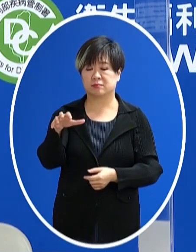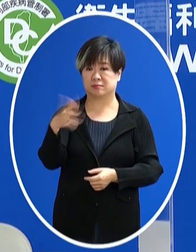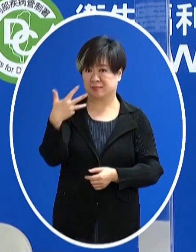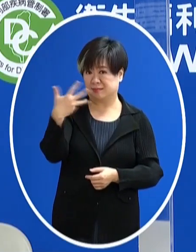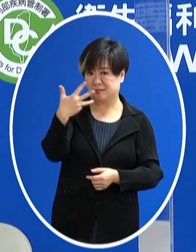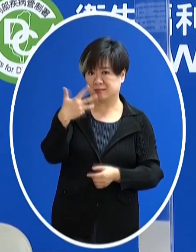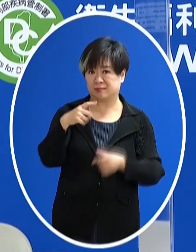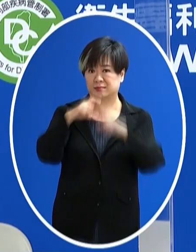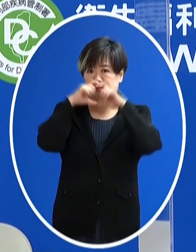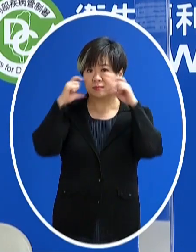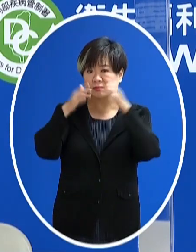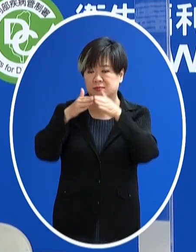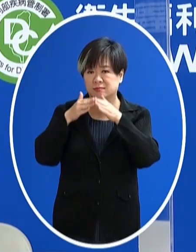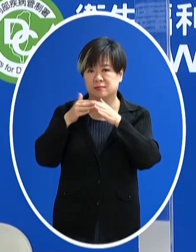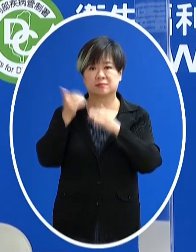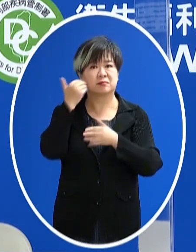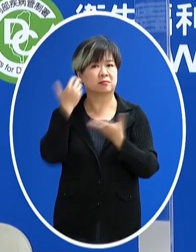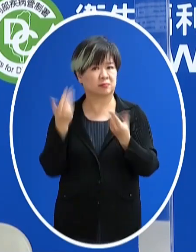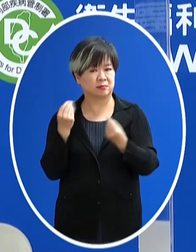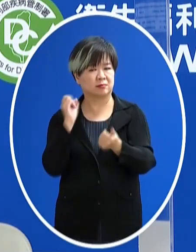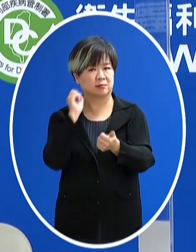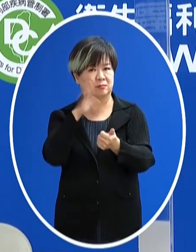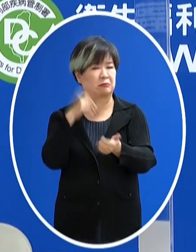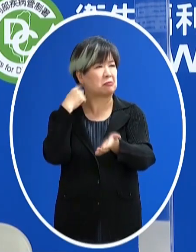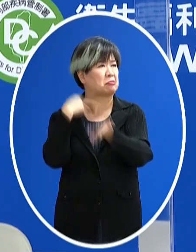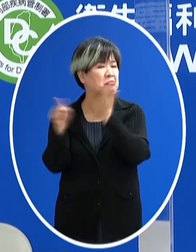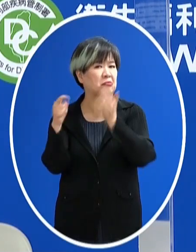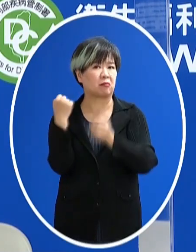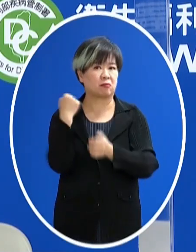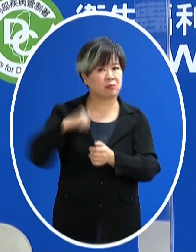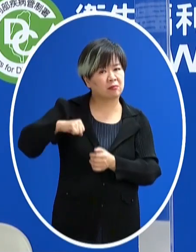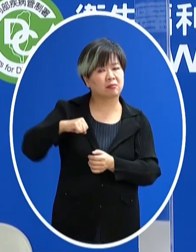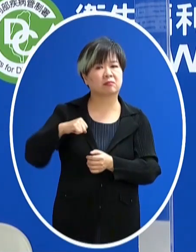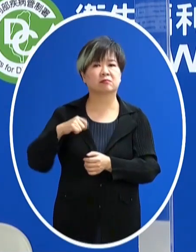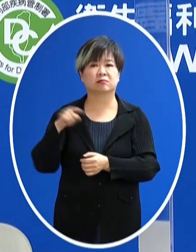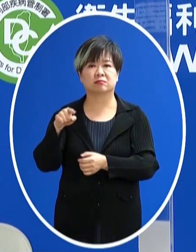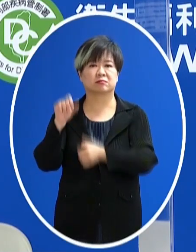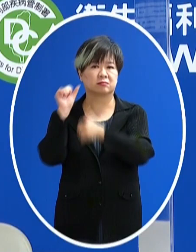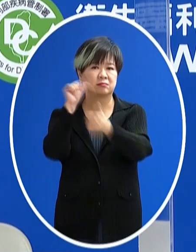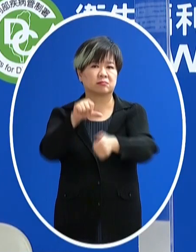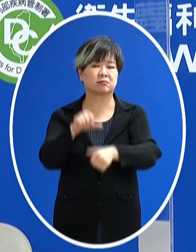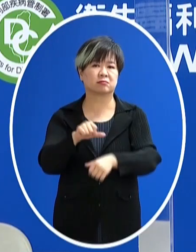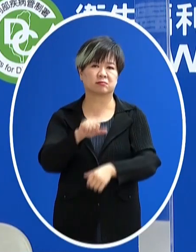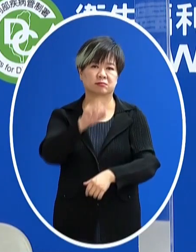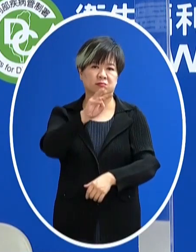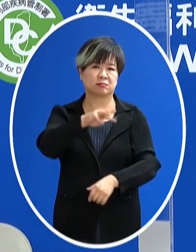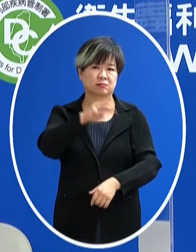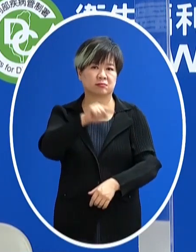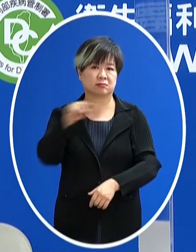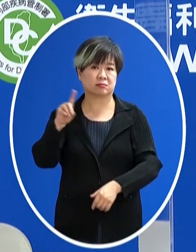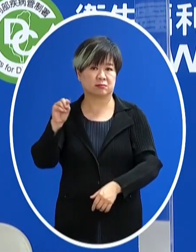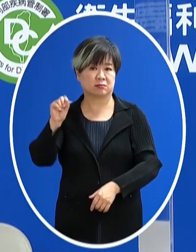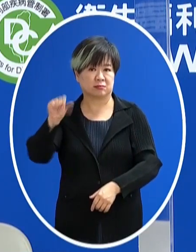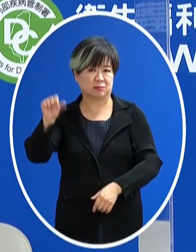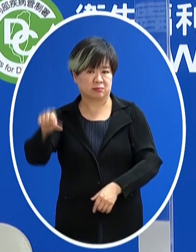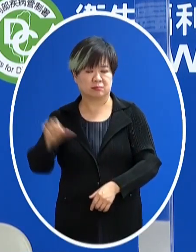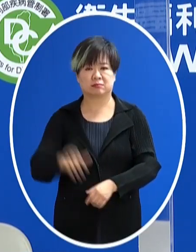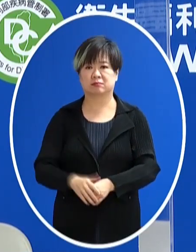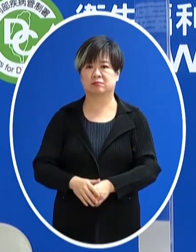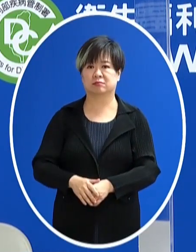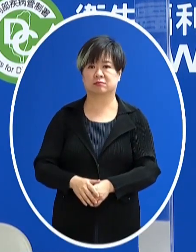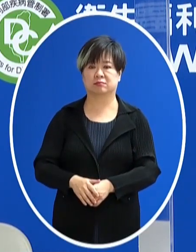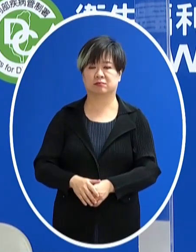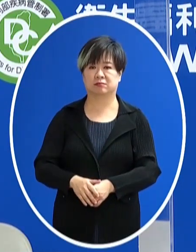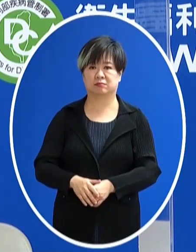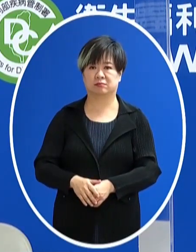罩，那没有的话经劝导不听者。好，那需要就是说要处分3000到15000嘛，是哈。那所以我们